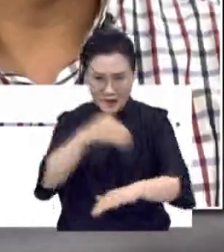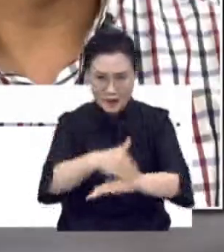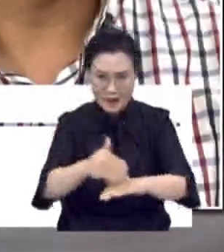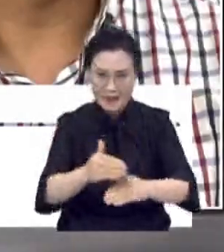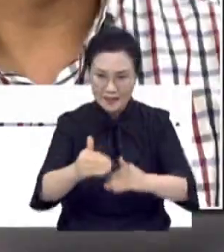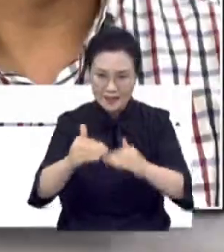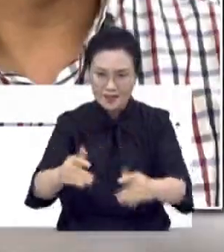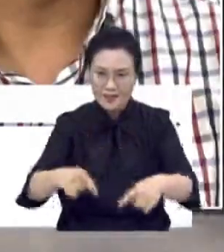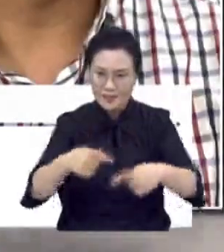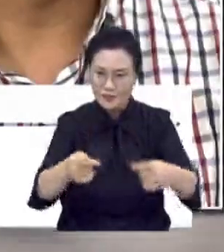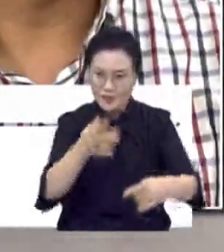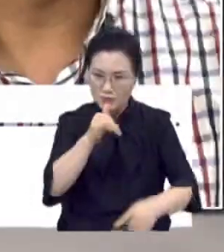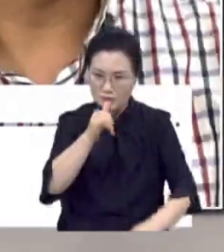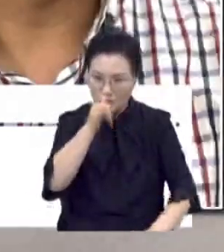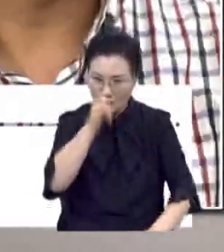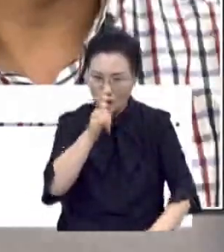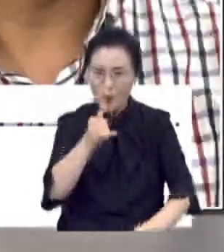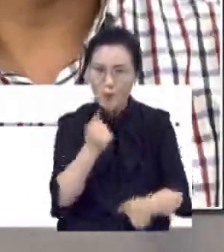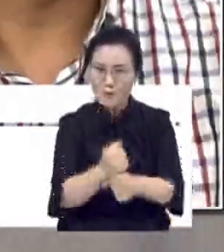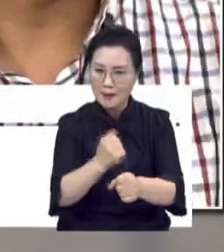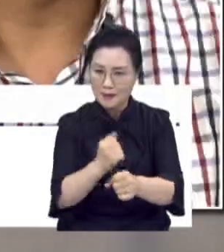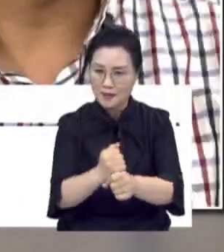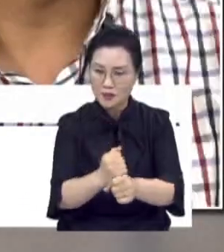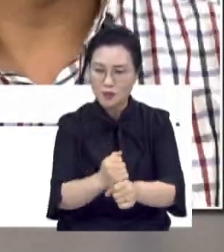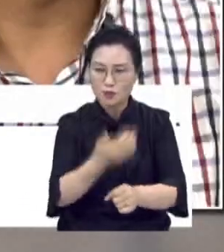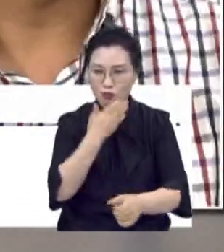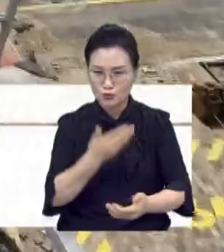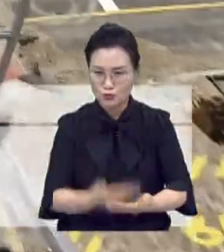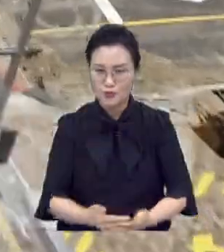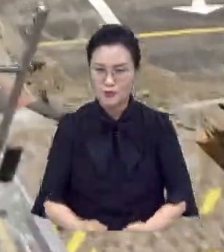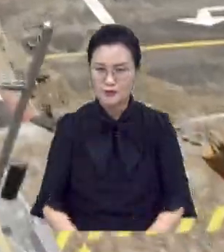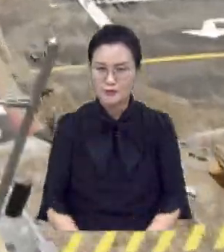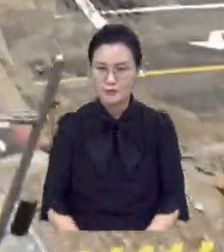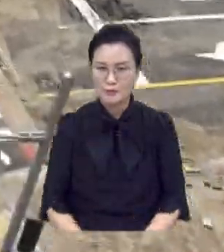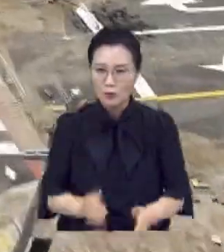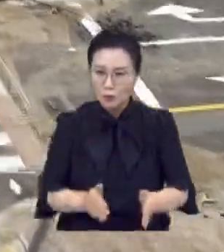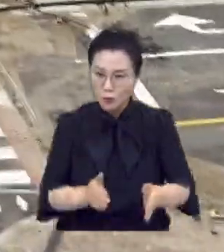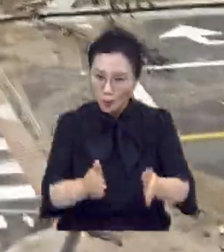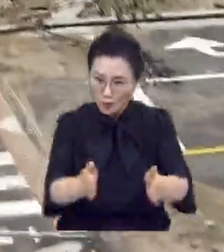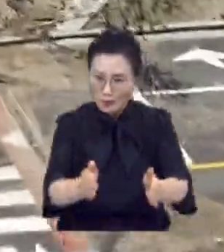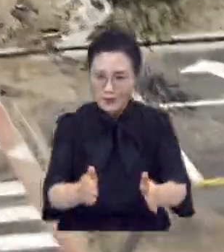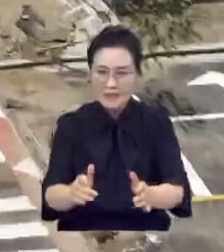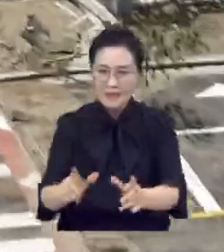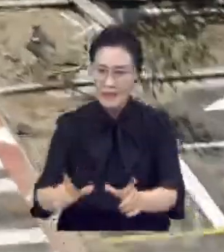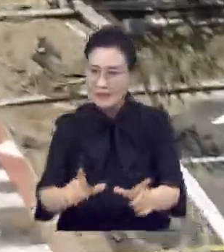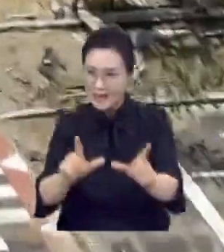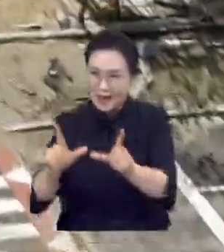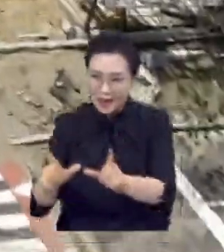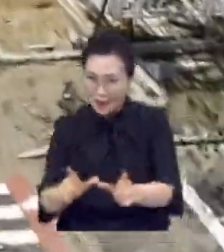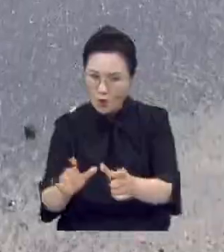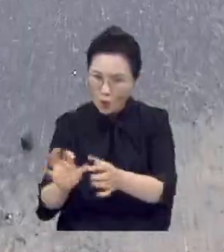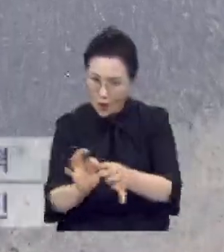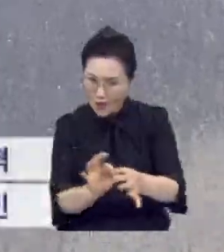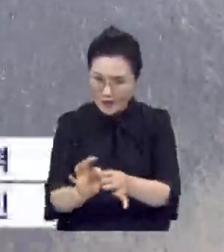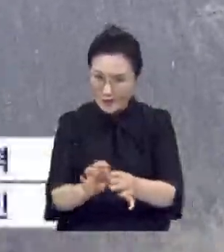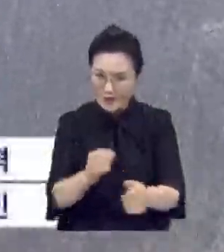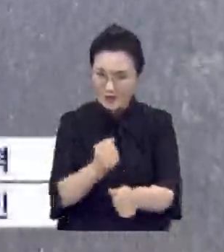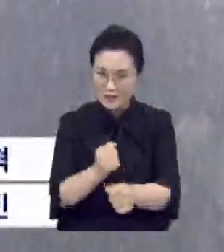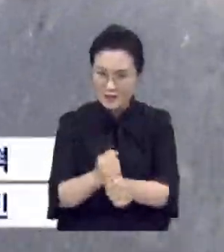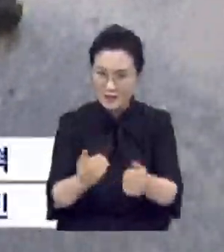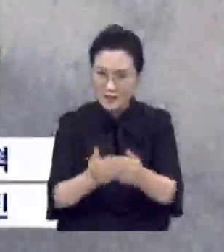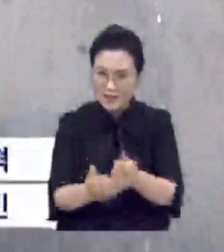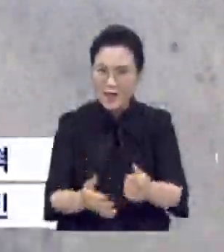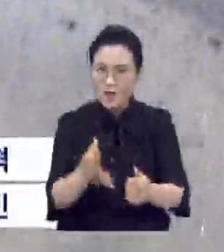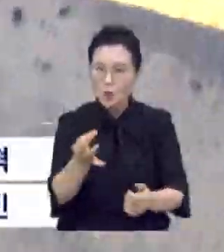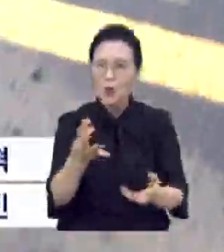단계에서 참여할 수 있도록 그 유도하는 것이 중요하다고 생각합니다. 도로는 생활에 밀접한 영향을 주는 시설로서